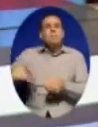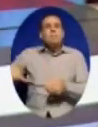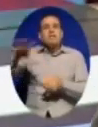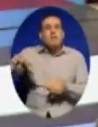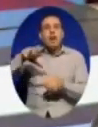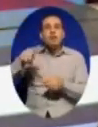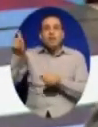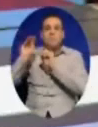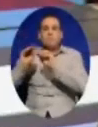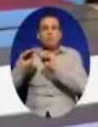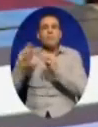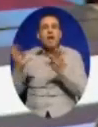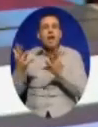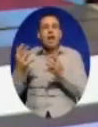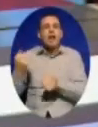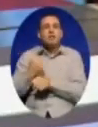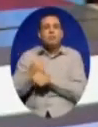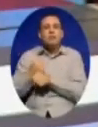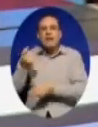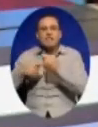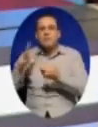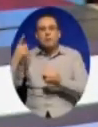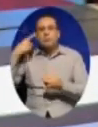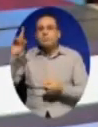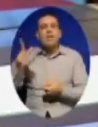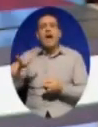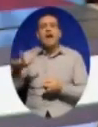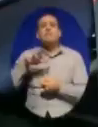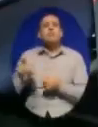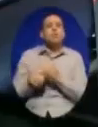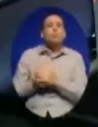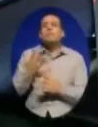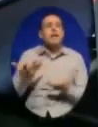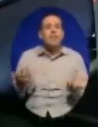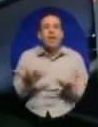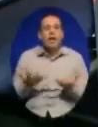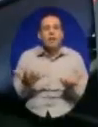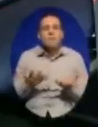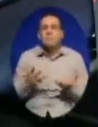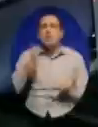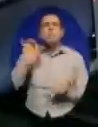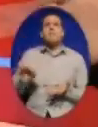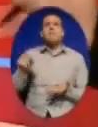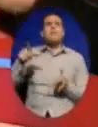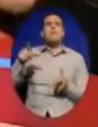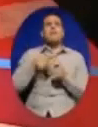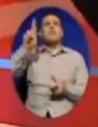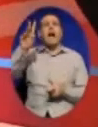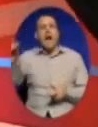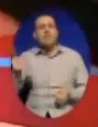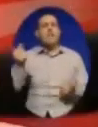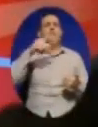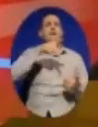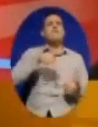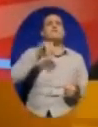אותם איך לעשות עסקים, איך לעשות יזמות. איך הסביבה הזו נוצרת? היא נוצרת... למה זה דווקא ברד ופיברוניקס ולא, אני לא